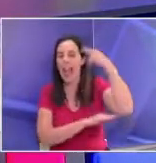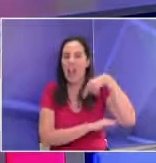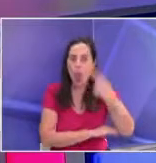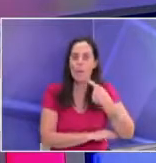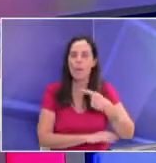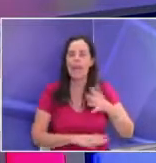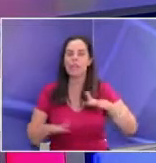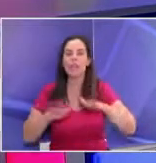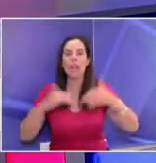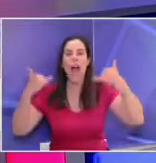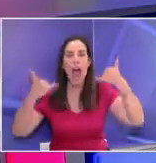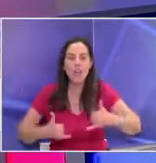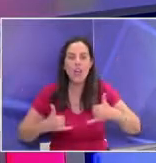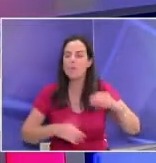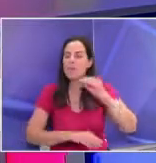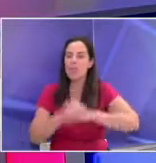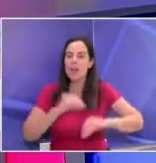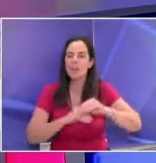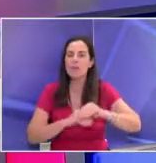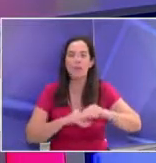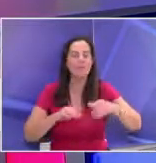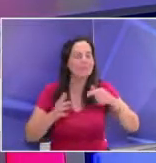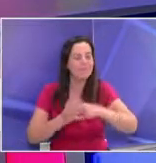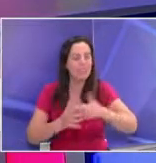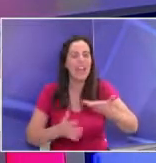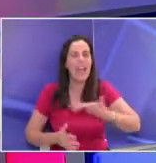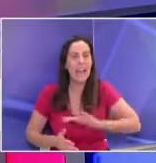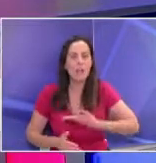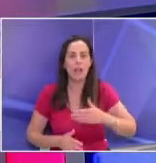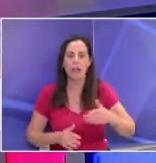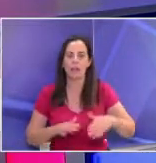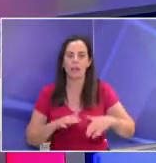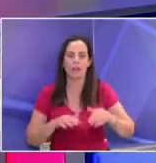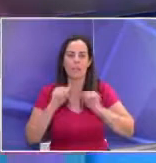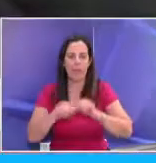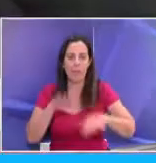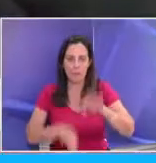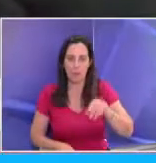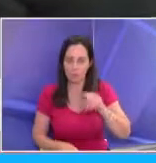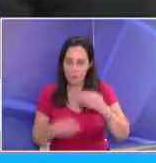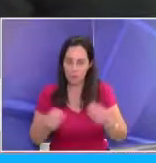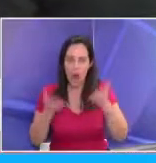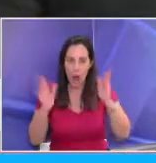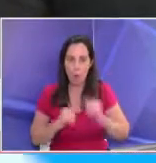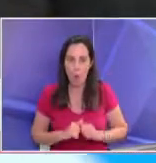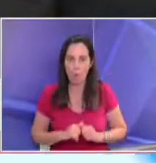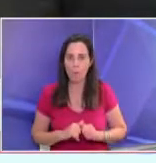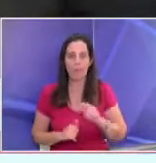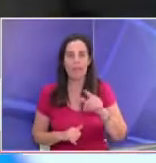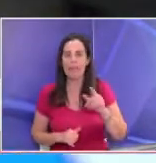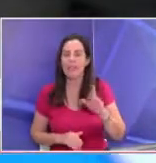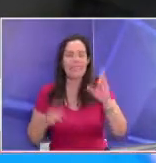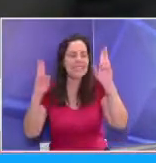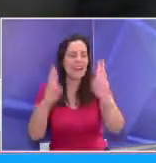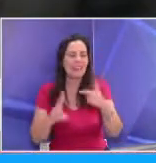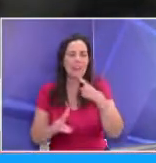שבה הממשלה הנוכחית משתמשת בשיסוי על מנת לקבל קולות בקלפי. וזה דבר חמור ביותר. היא אמרה,